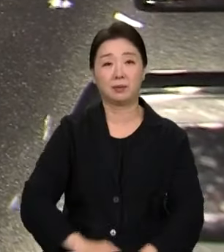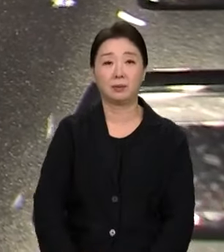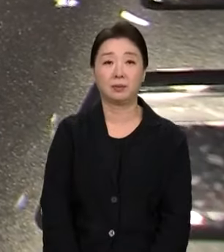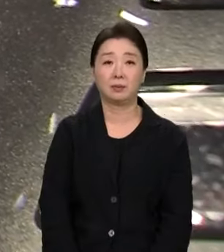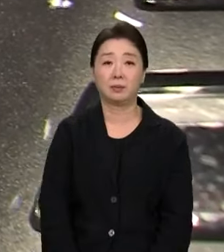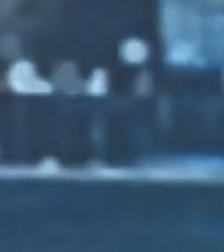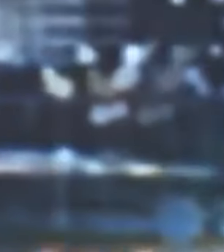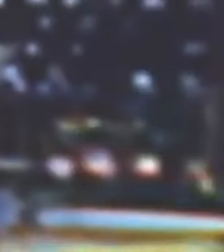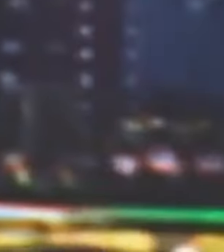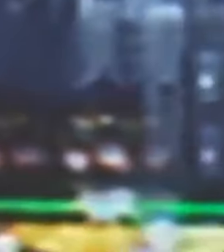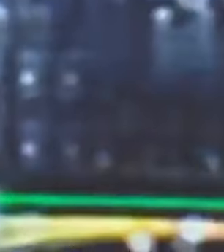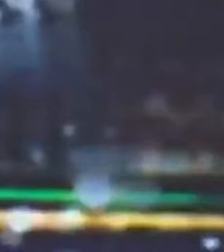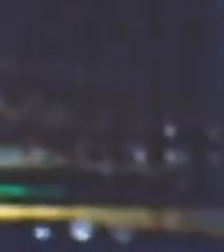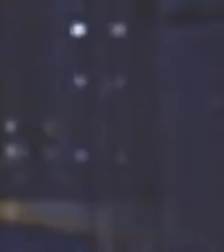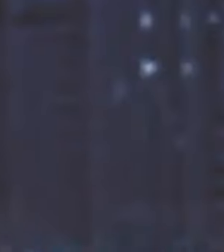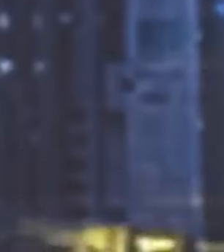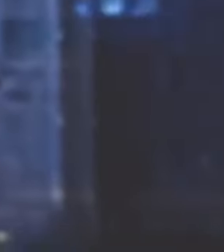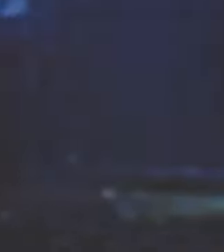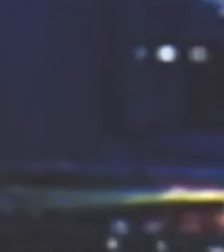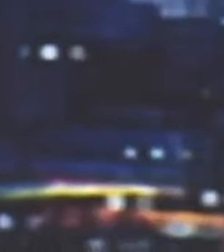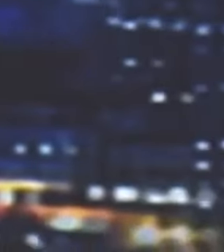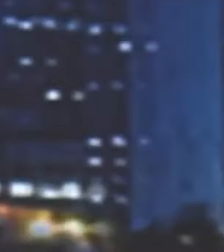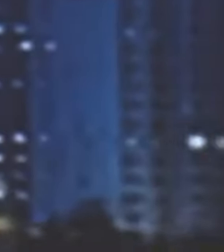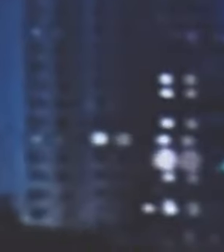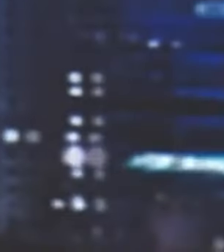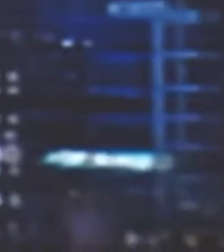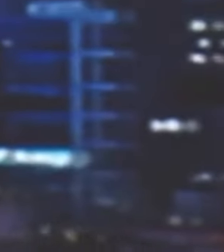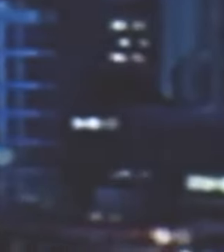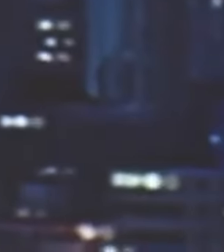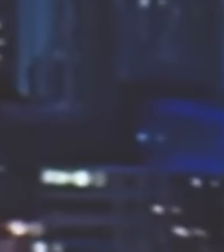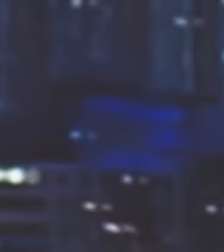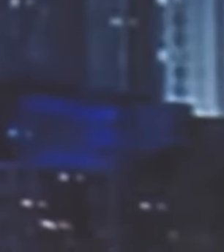김도훈입니다. JTBC 뉴스를 시청해